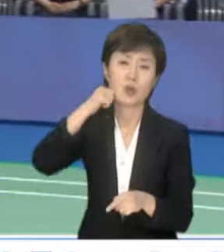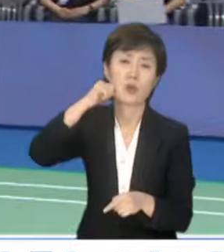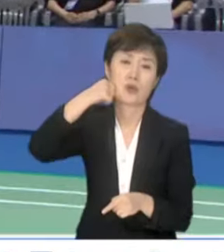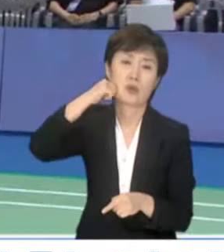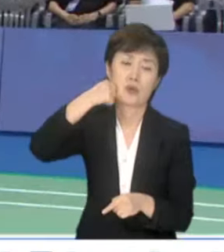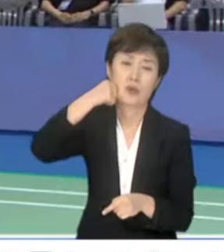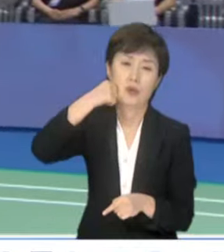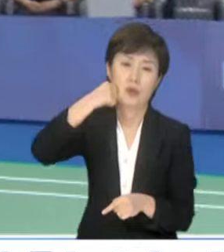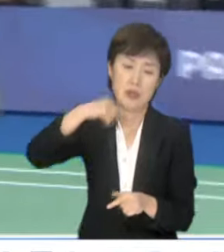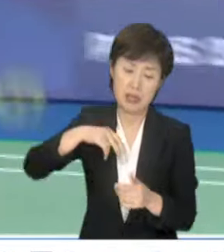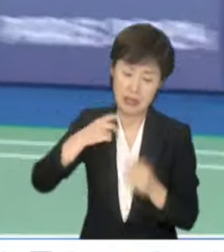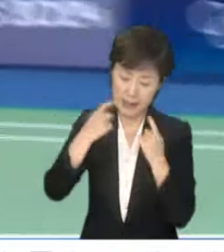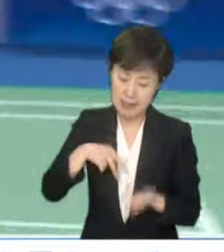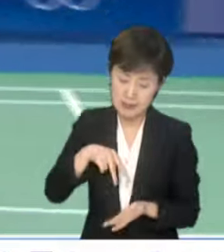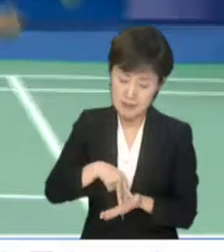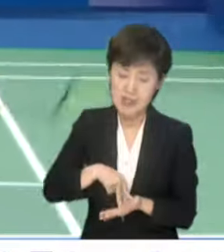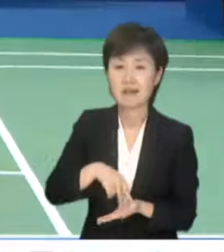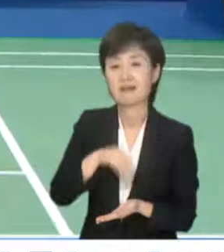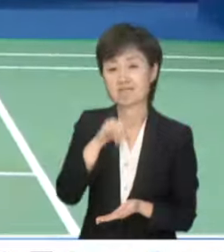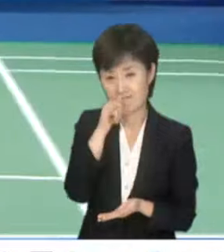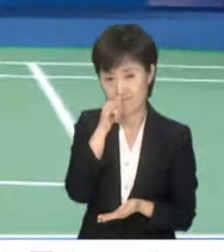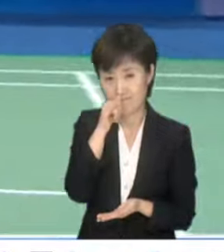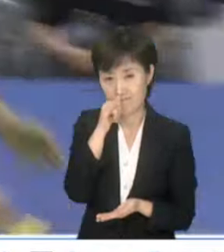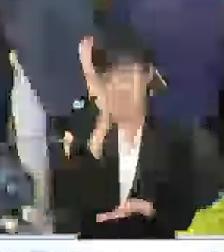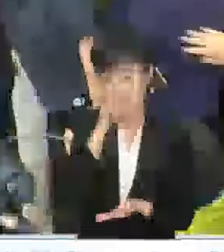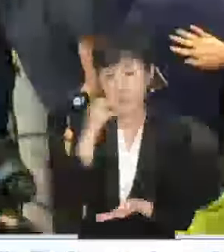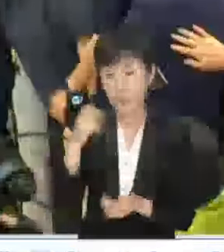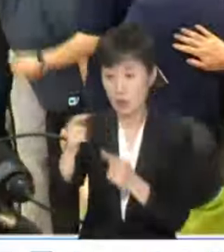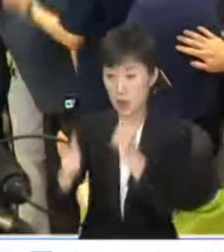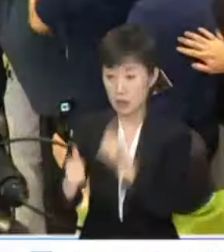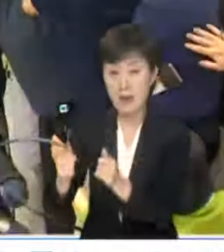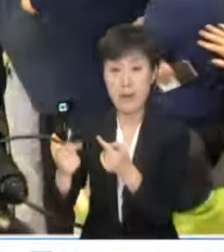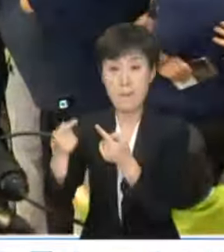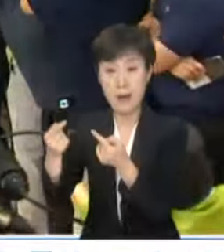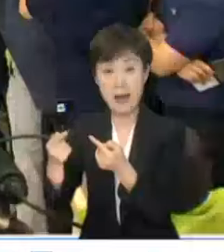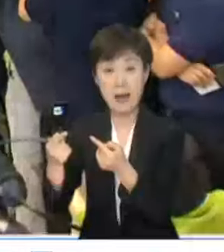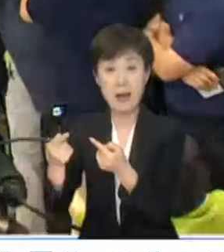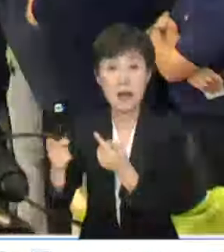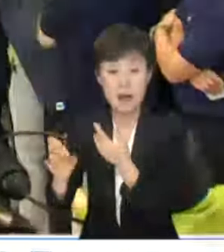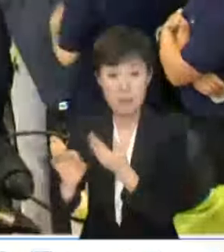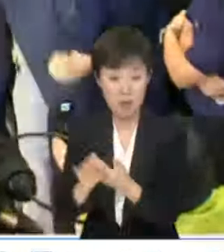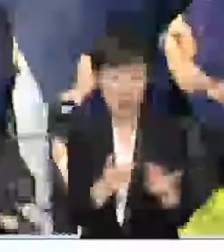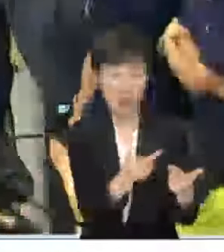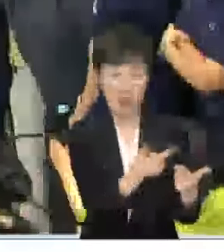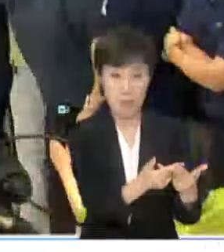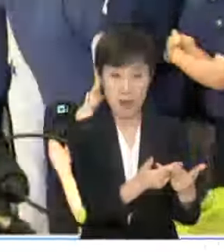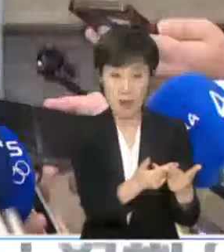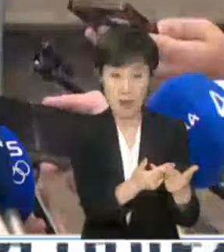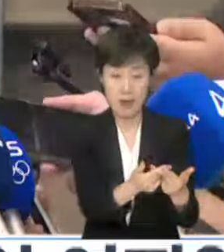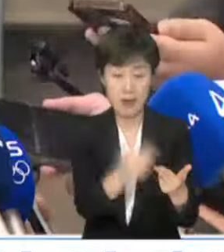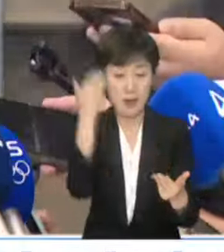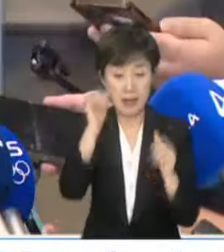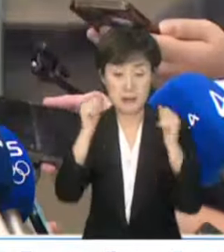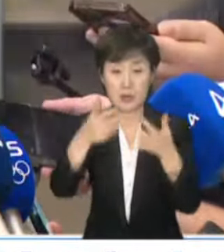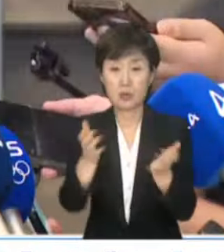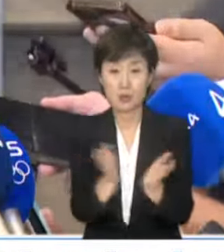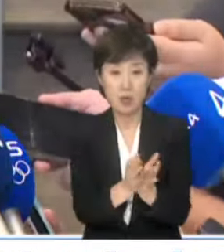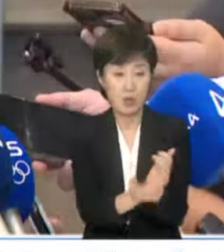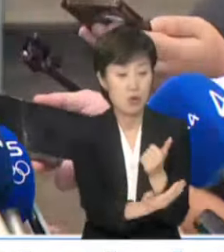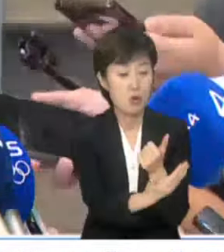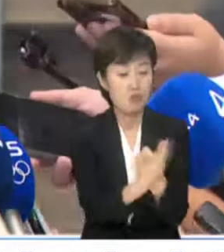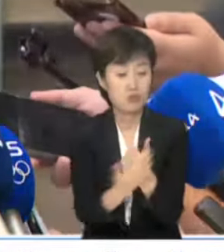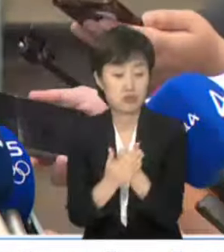여러 가지 사정도 고려된 것으로 보이고 또 이렇게 이제 대회를 나가려다 보면 협회나 체육회나 모종에 좀